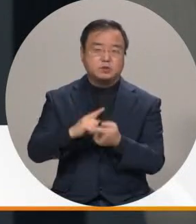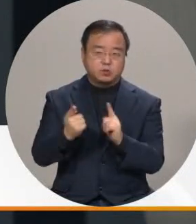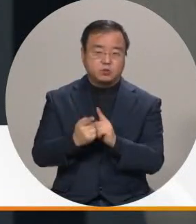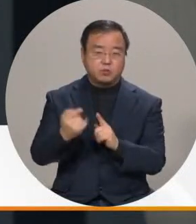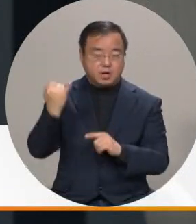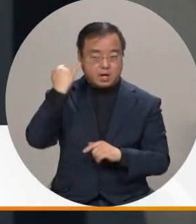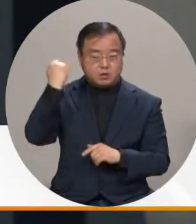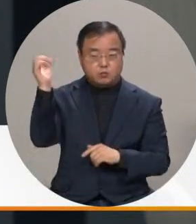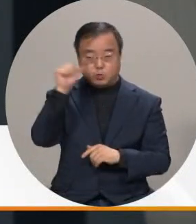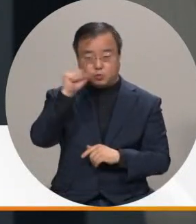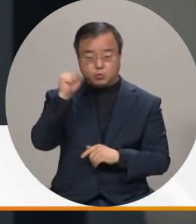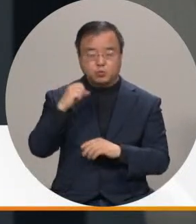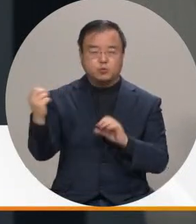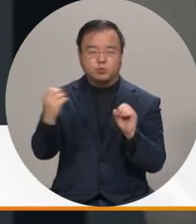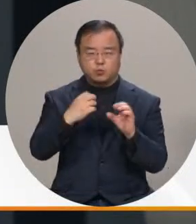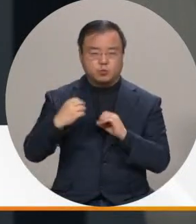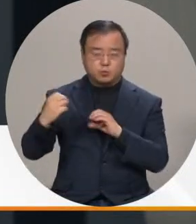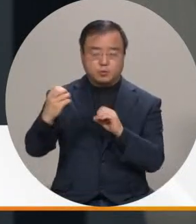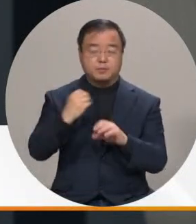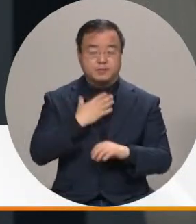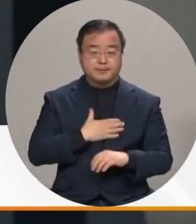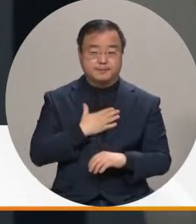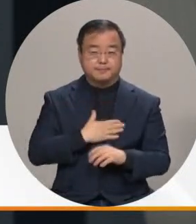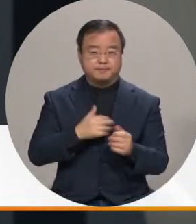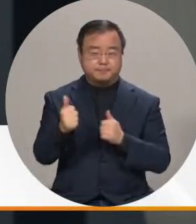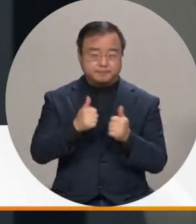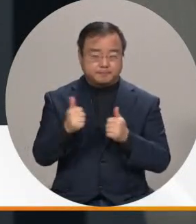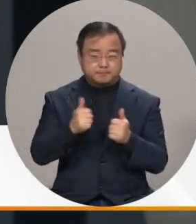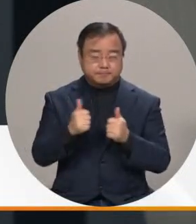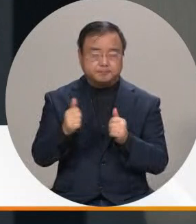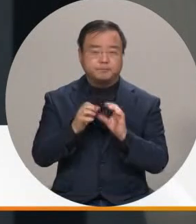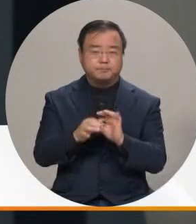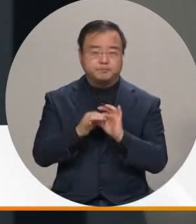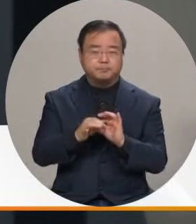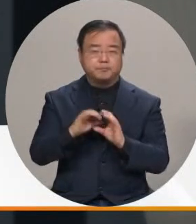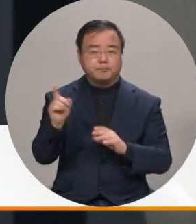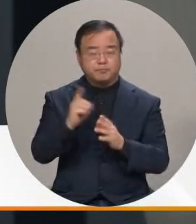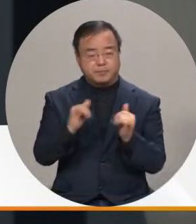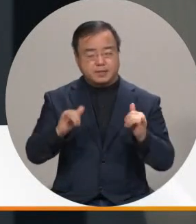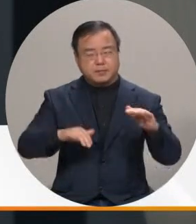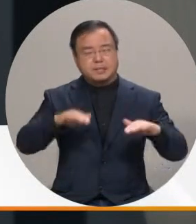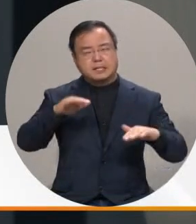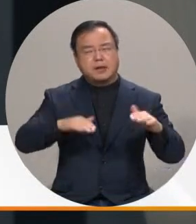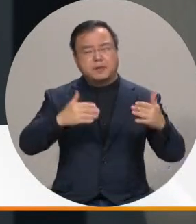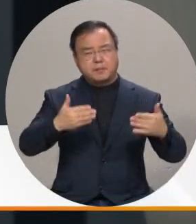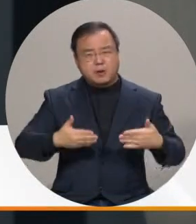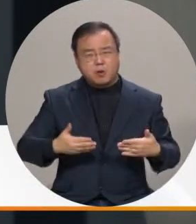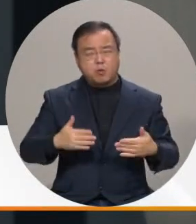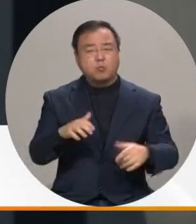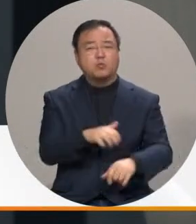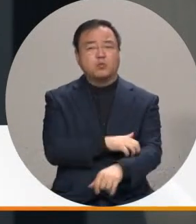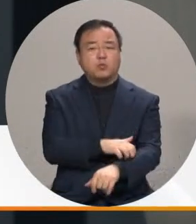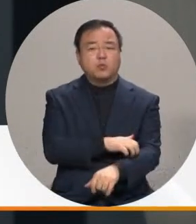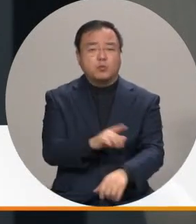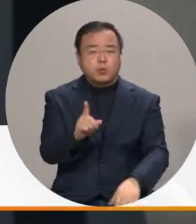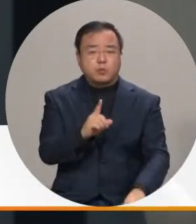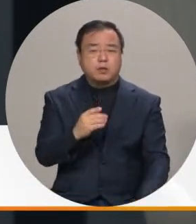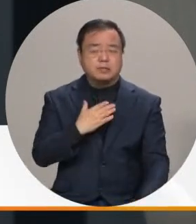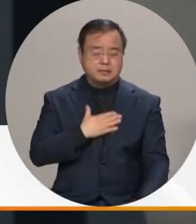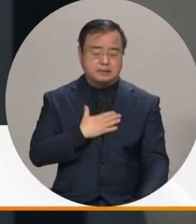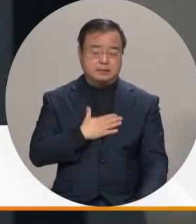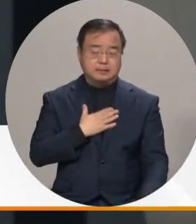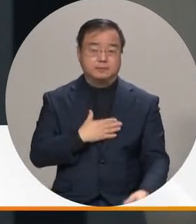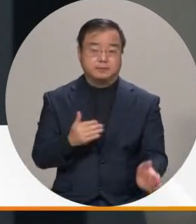많다는 것을 알게 되었습니다이 경진대회를 통해 어떤 사람들이 차별을 받고 불편한 점이 무엇인지 더 자세히 알게